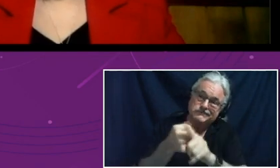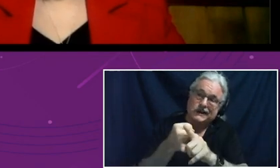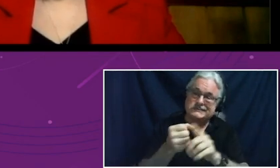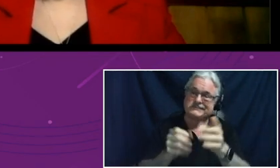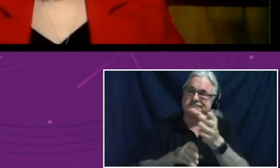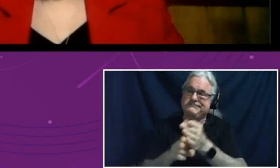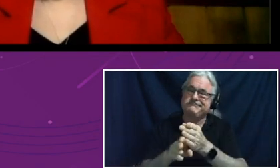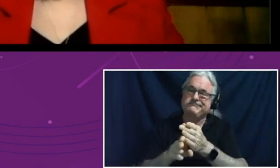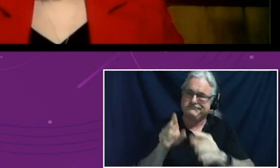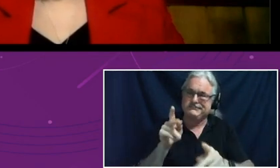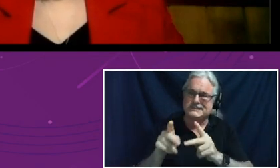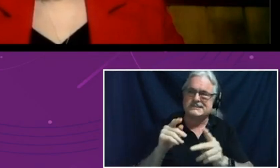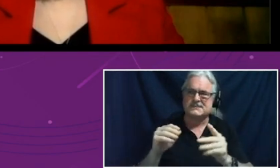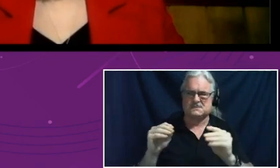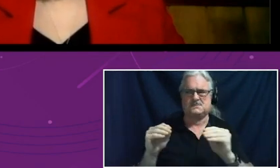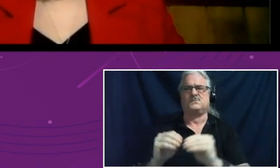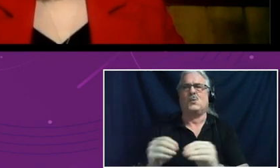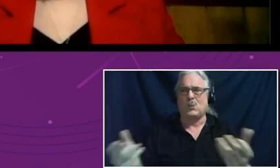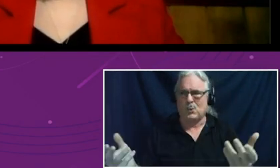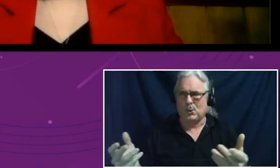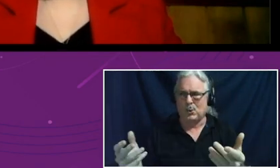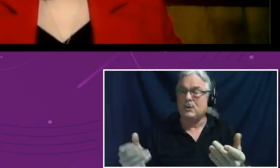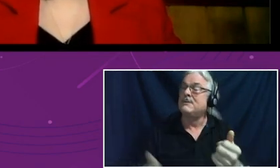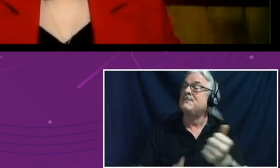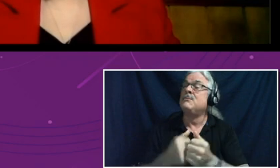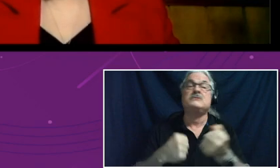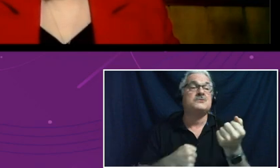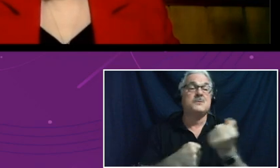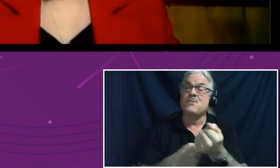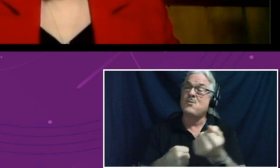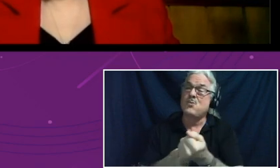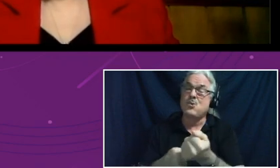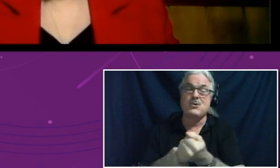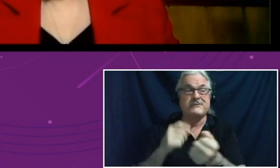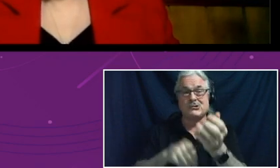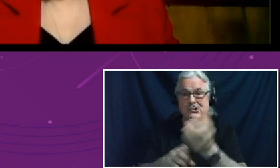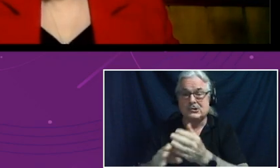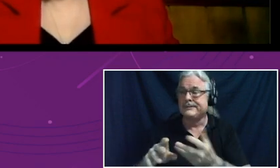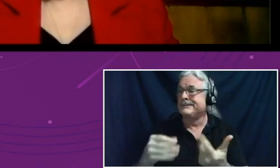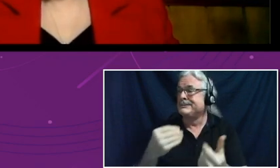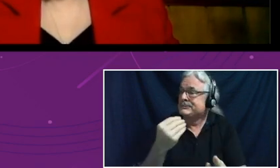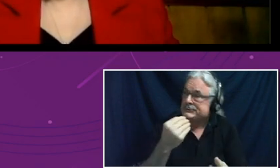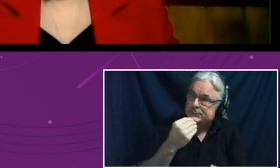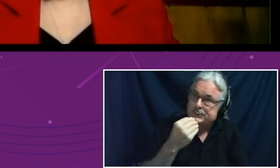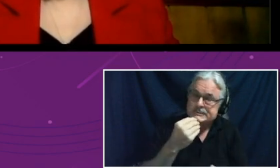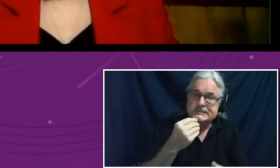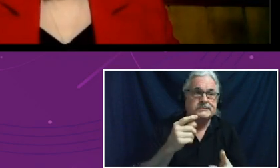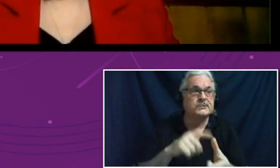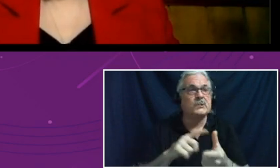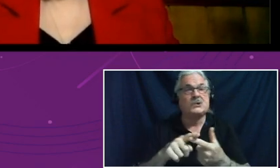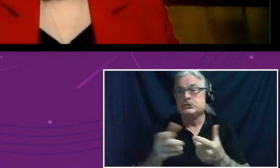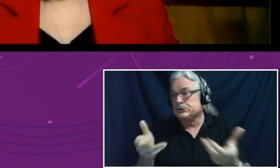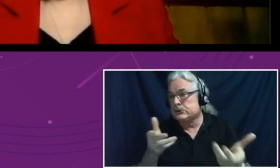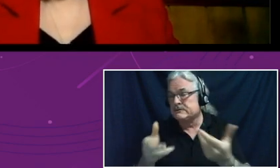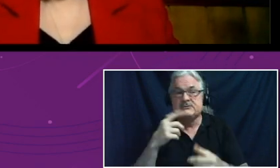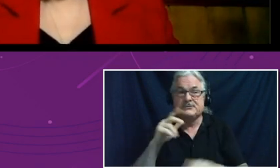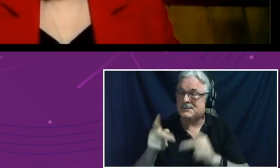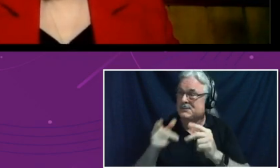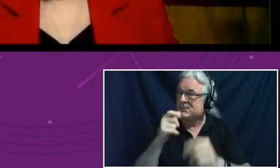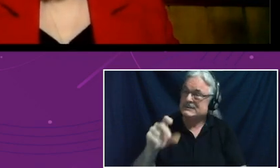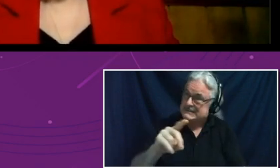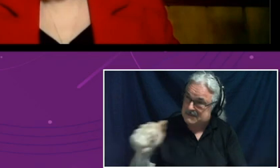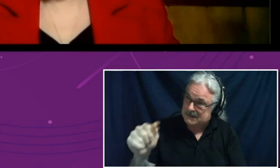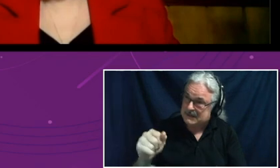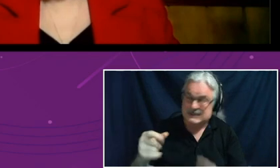les élèves marginalisés. La plupart des mécanismes d'appui pour les élèves défavorisés, les cantines scolaires, les services pour les handicapés ont été interrompus